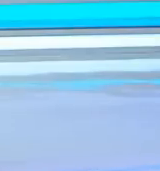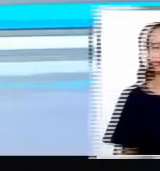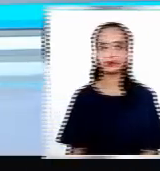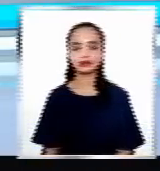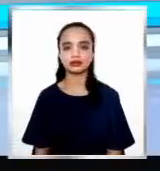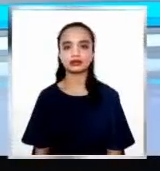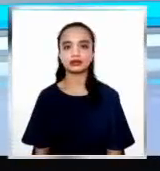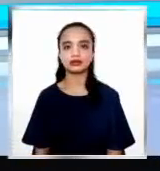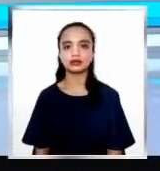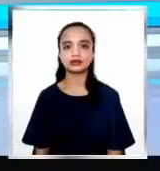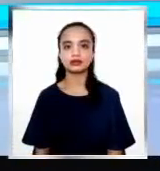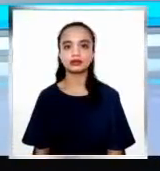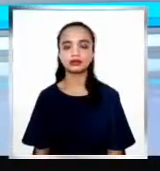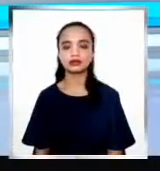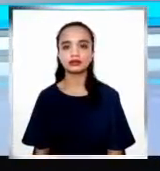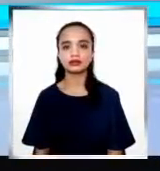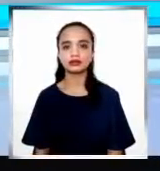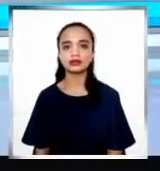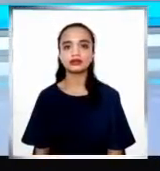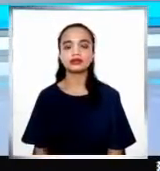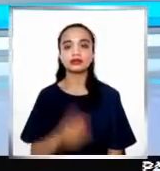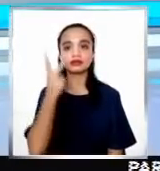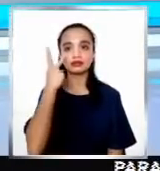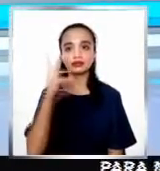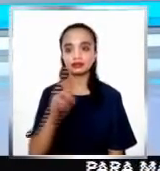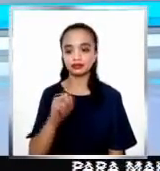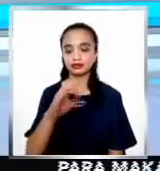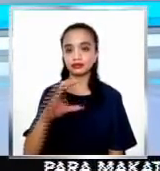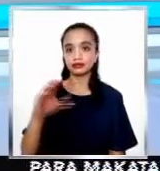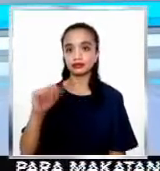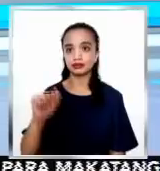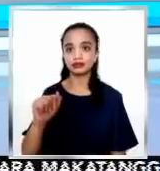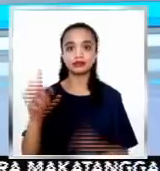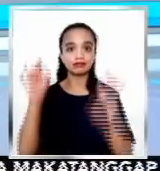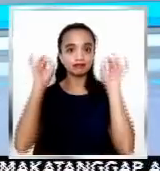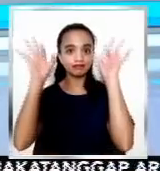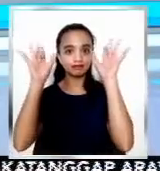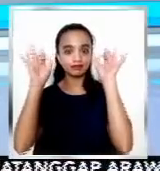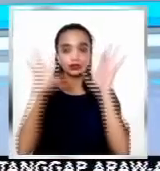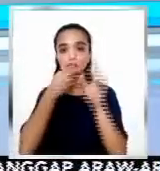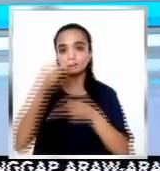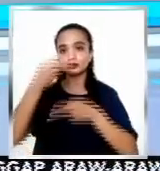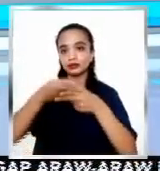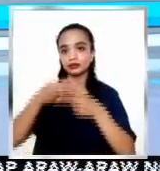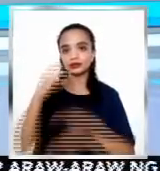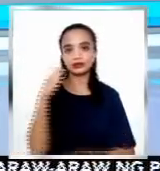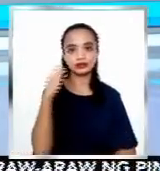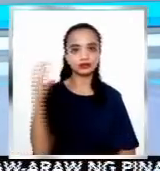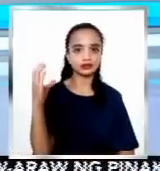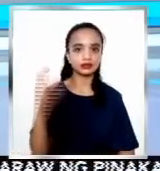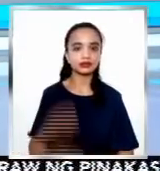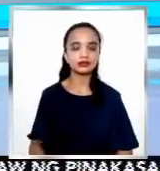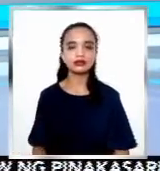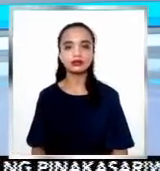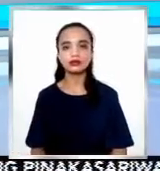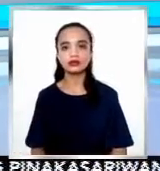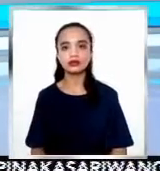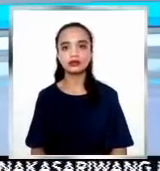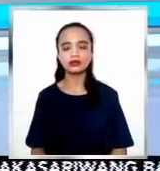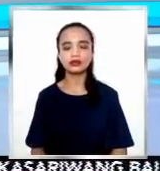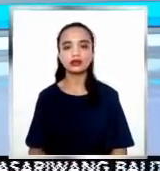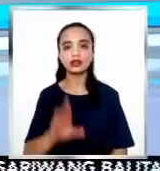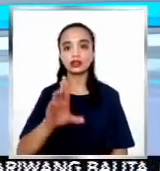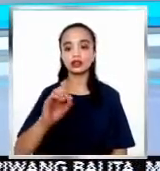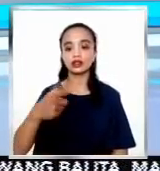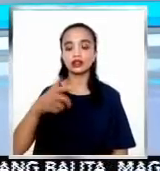Nakaukit na po sa larangan ng NCAA Women's Volleyball ang pangalan ni Coach Roger Gorayeb. Nakapagpanalo na siya ng